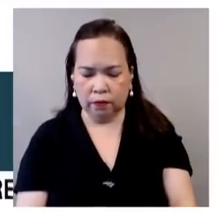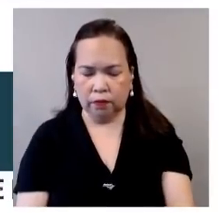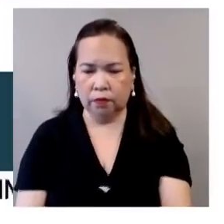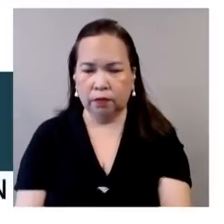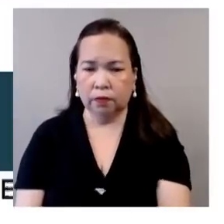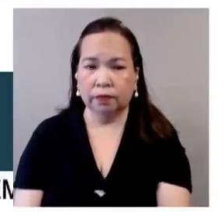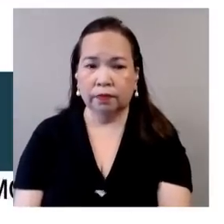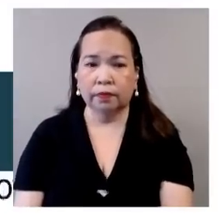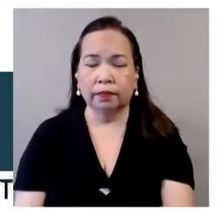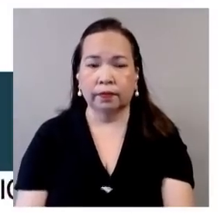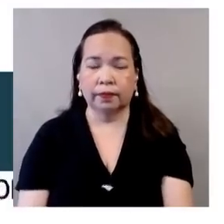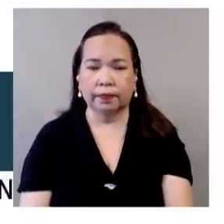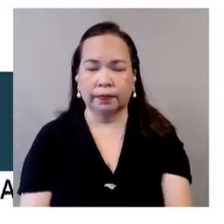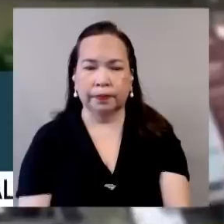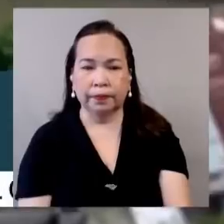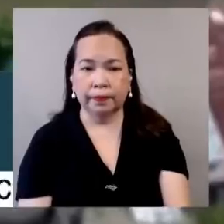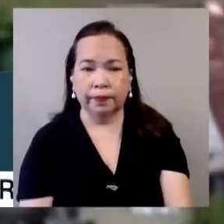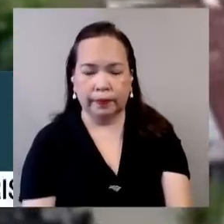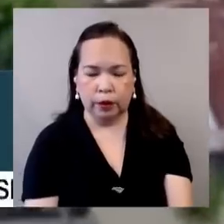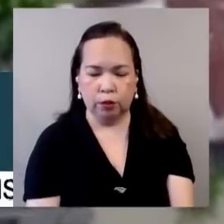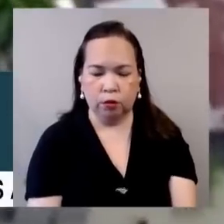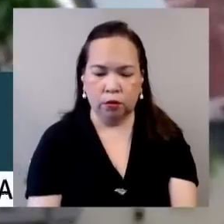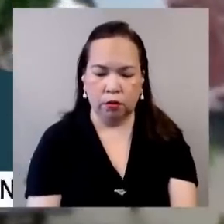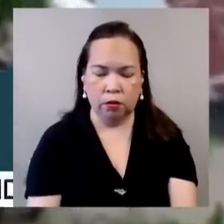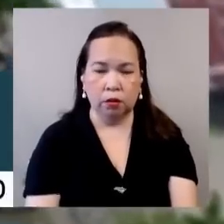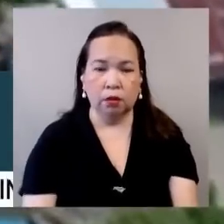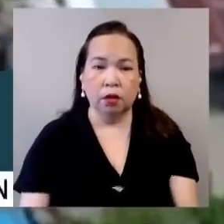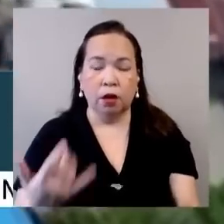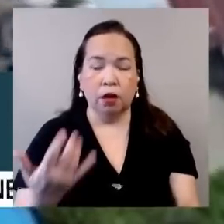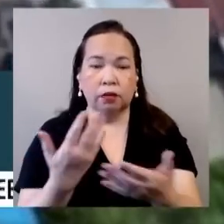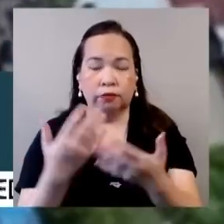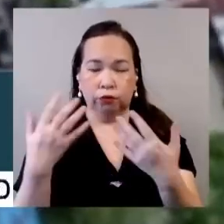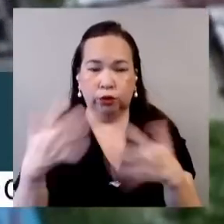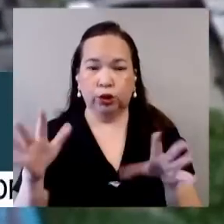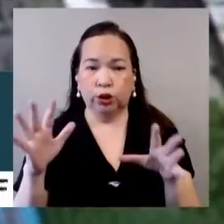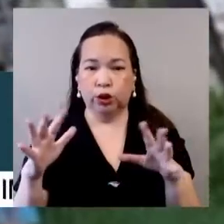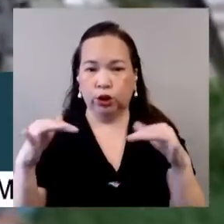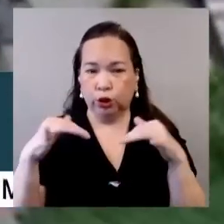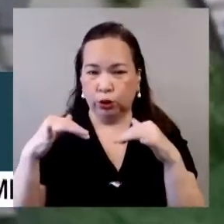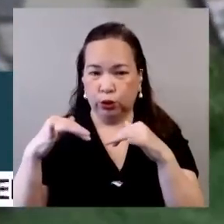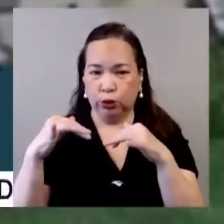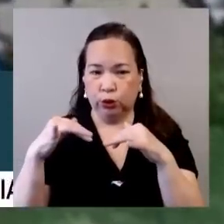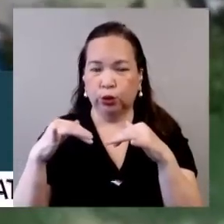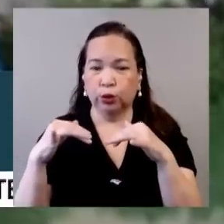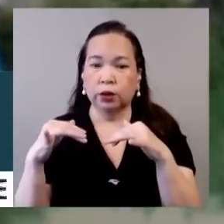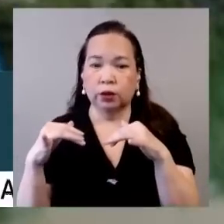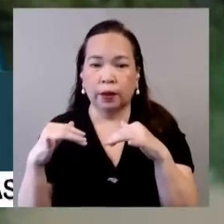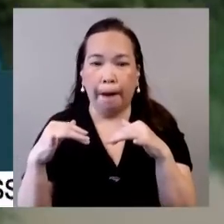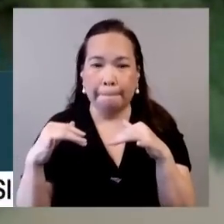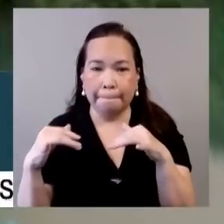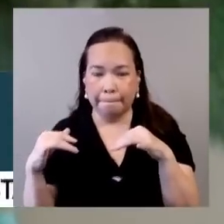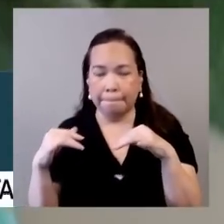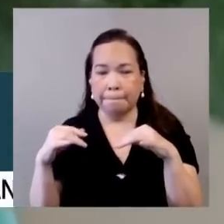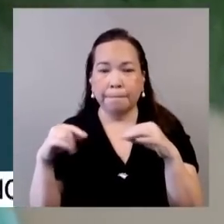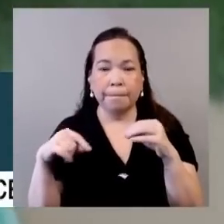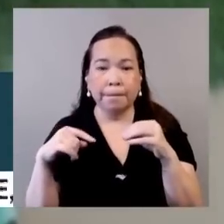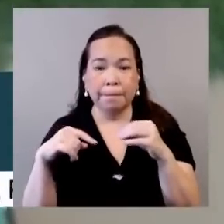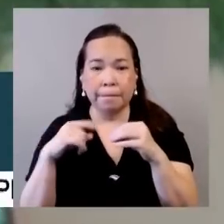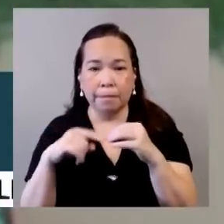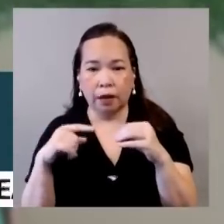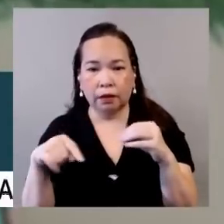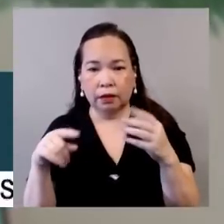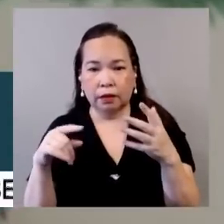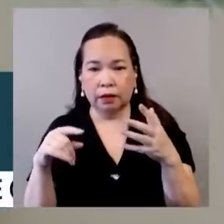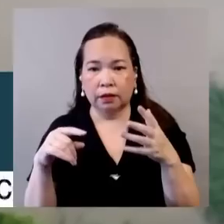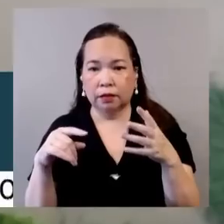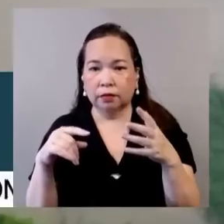Ngayon po, katatapos lang ng aming session at ang aming special session about sa para po i-declare ang lalawigan